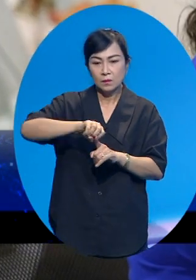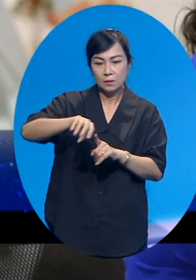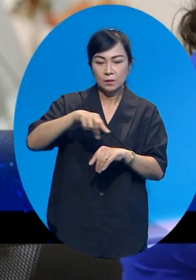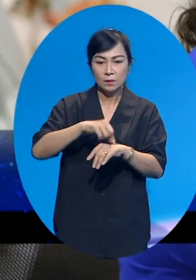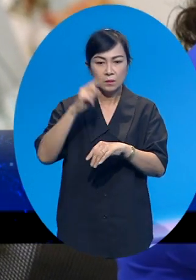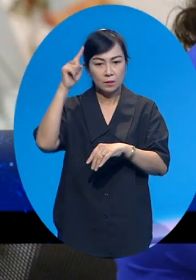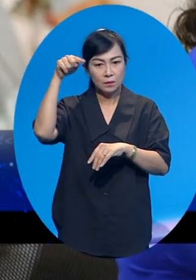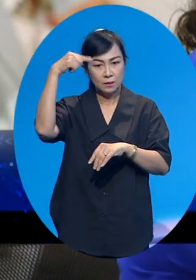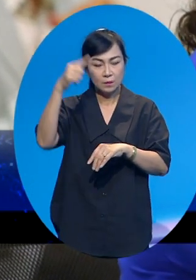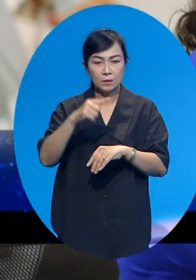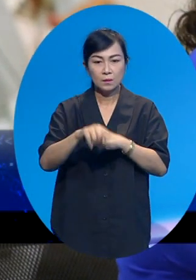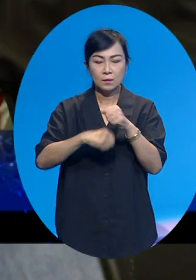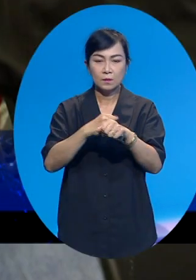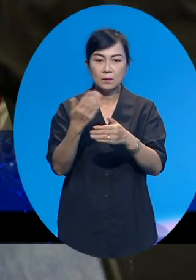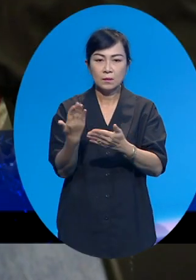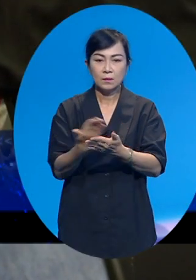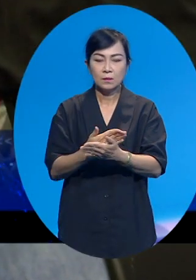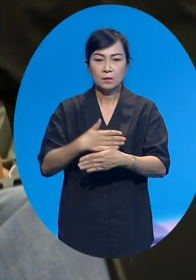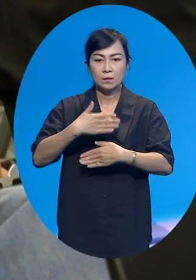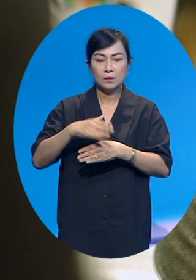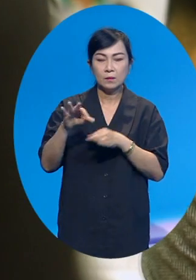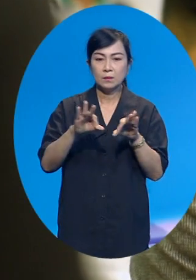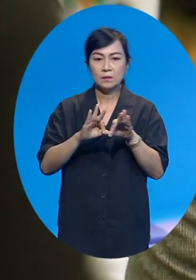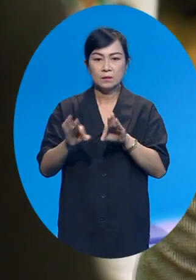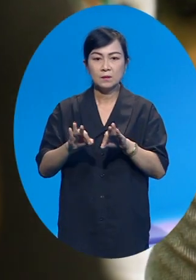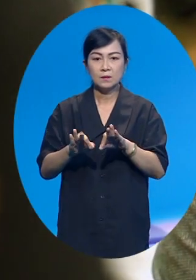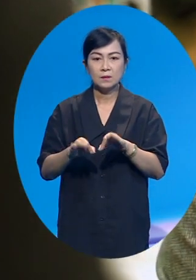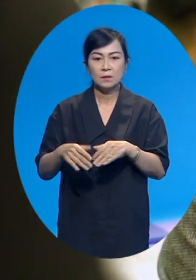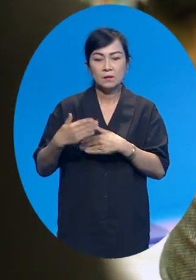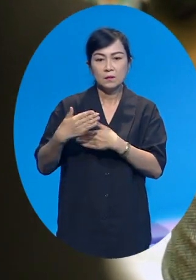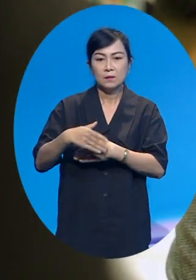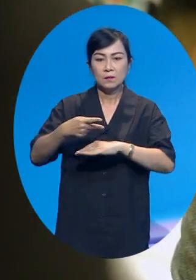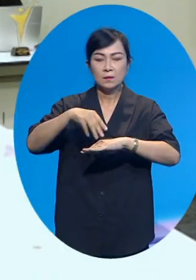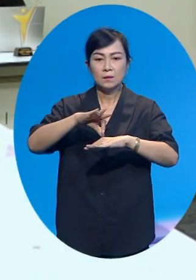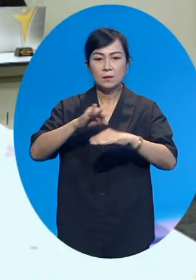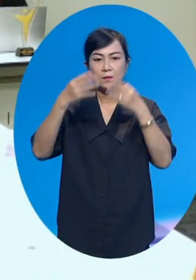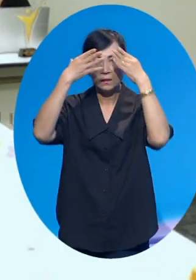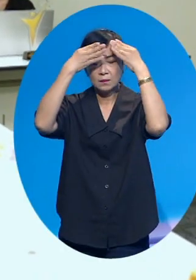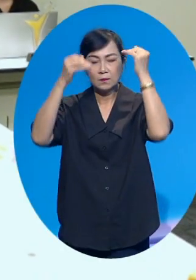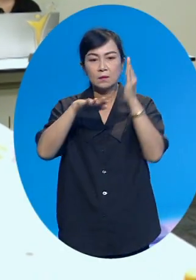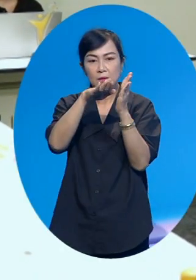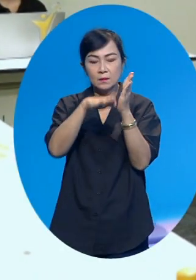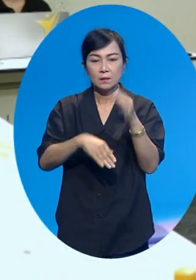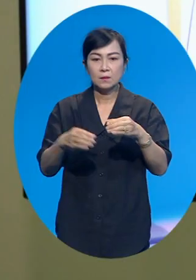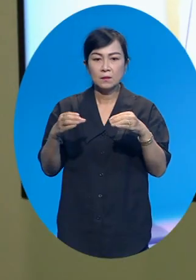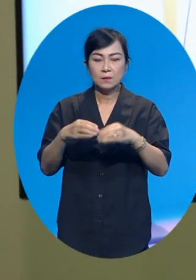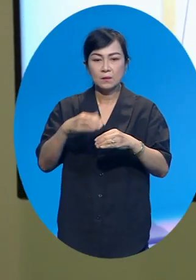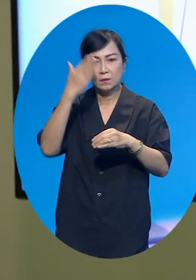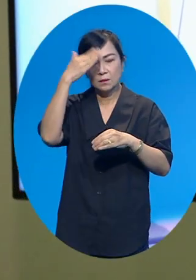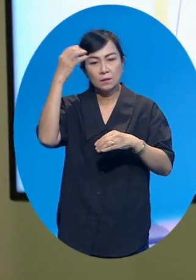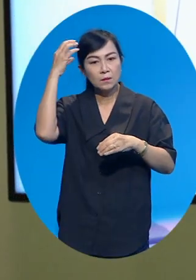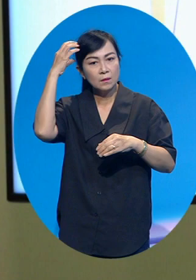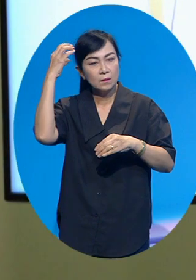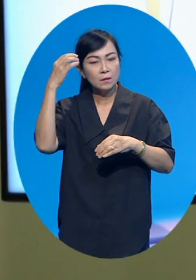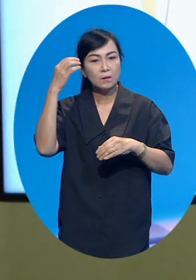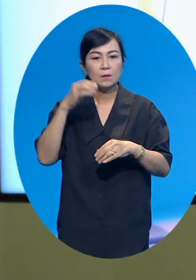đầu tiên của mỗi dịp năm mới trên sóng Đài Truyền hình Thành phố Hồ Chí Minh. Bên cạnh yếu tố nghệ thuật và giải trí, chương trình là sự hội ngộ của những gương mặt ấn tượng với